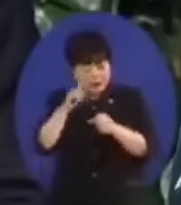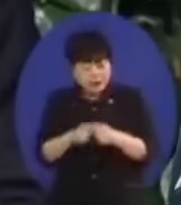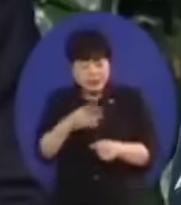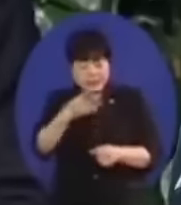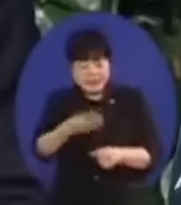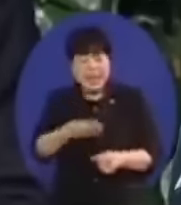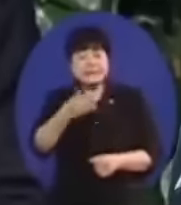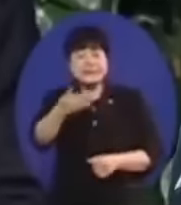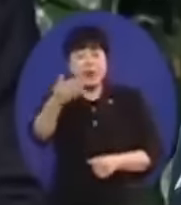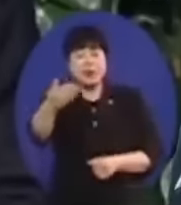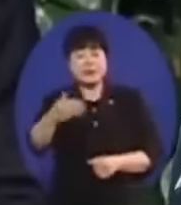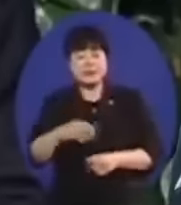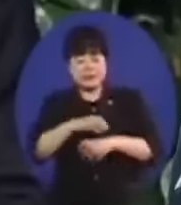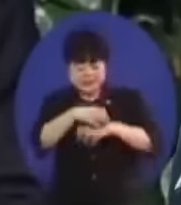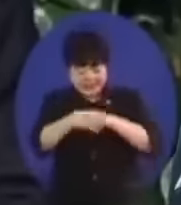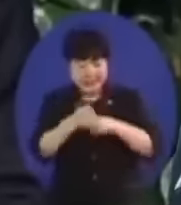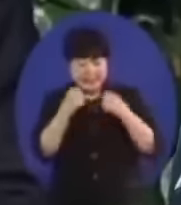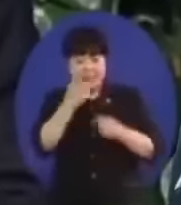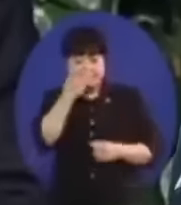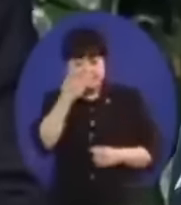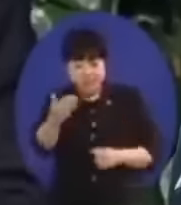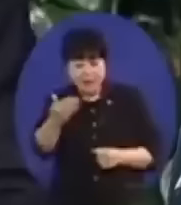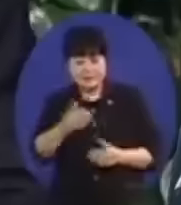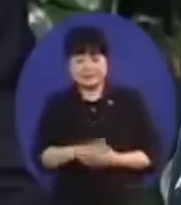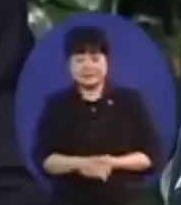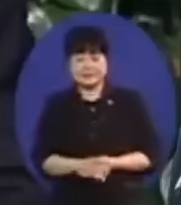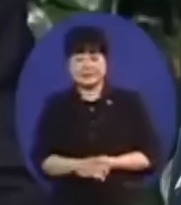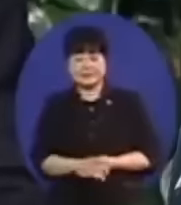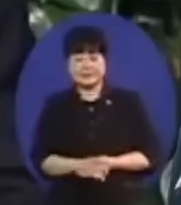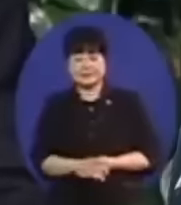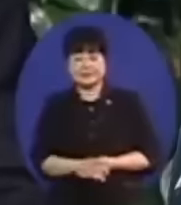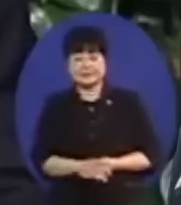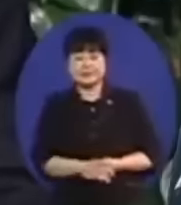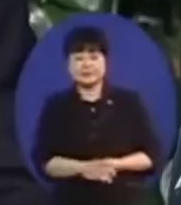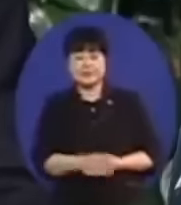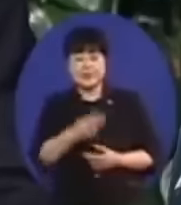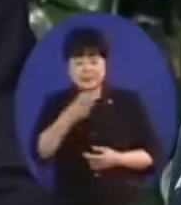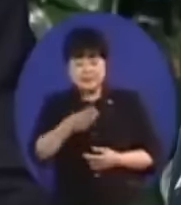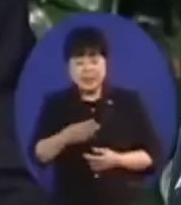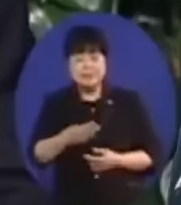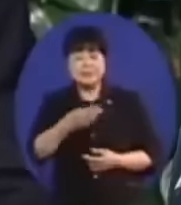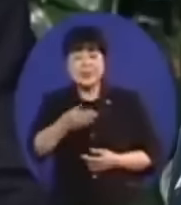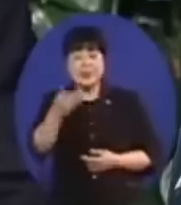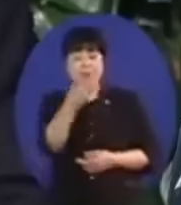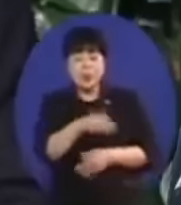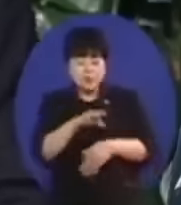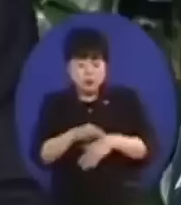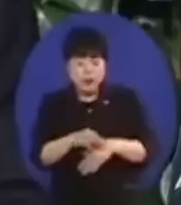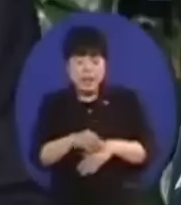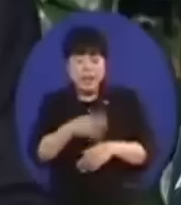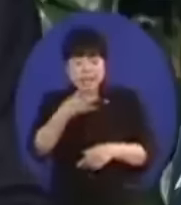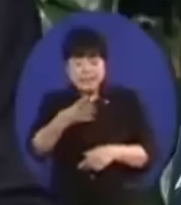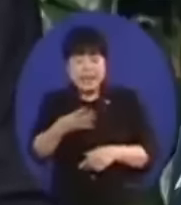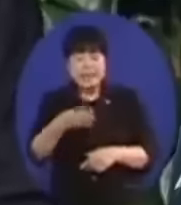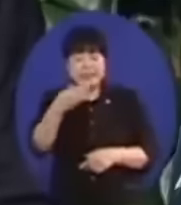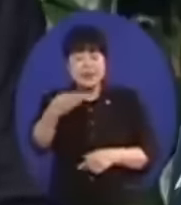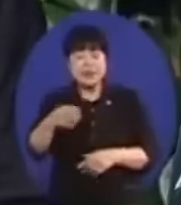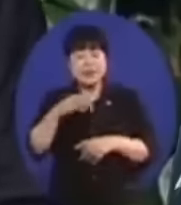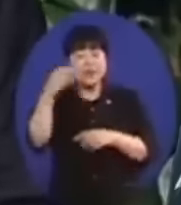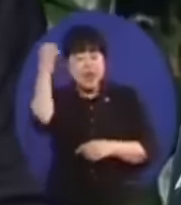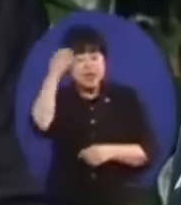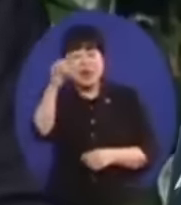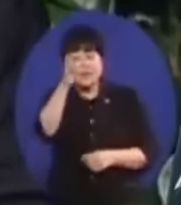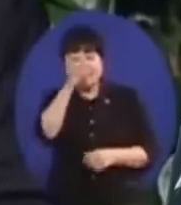4차원 삶을 살 수 있는 것입니다. 우리는 3차원의 육체 속에 4차원의 영이 들어있는